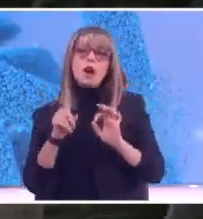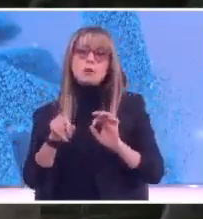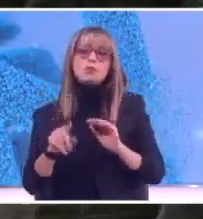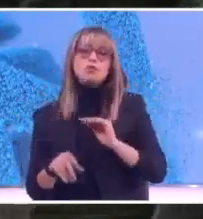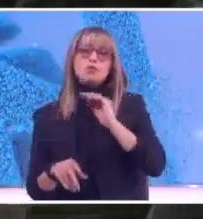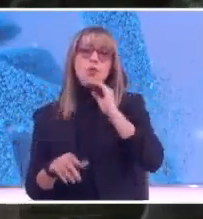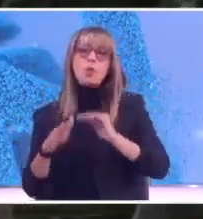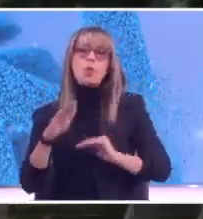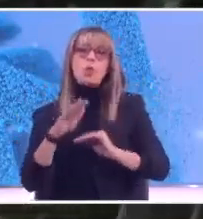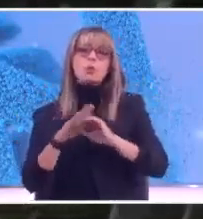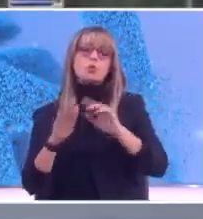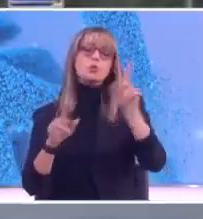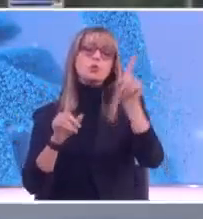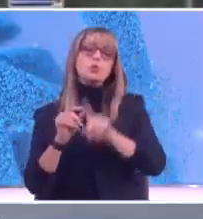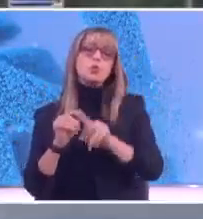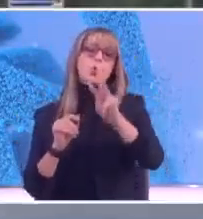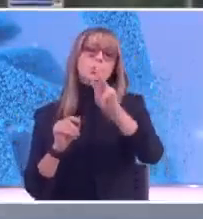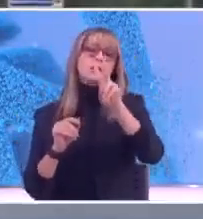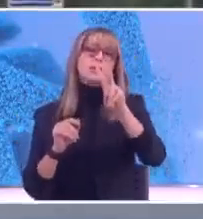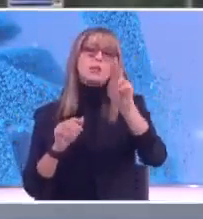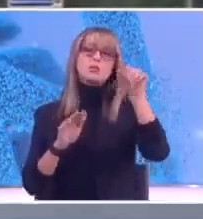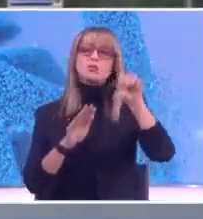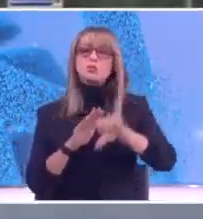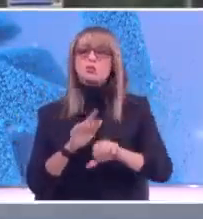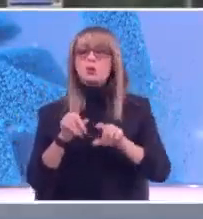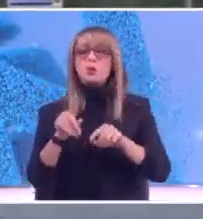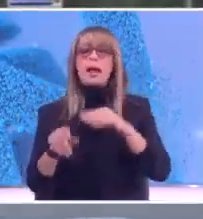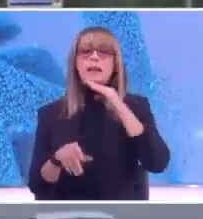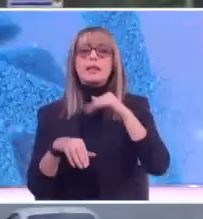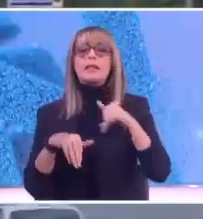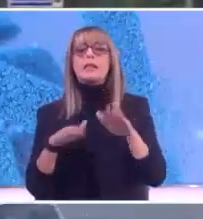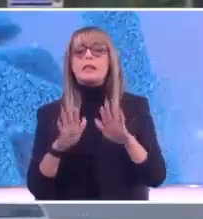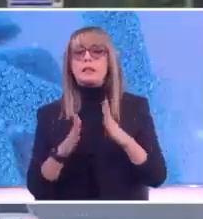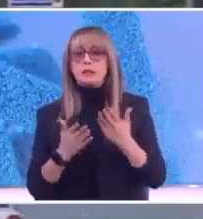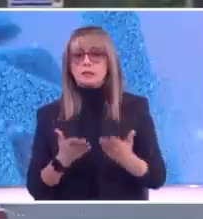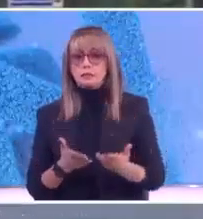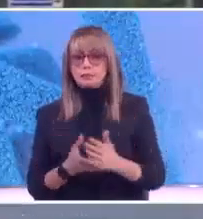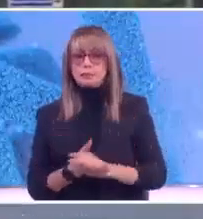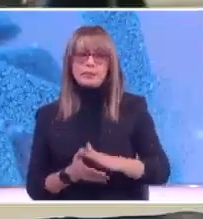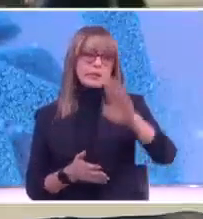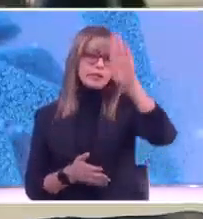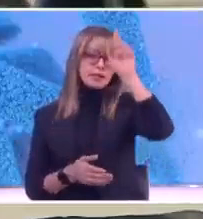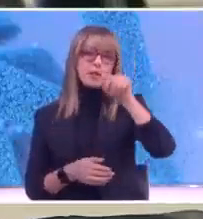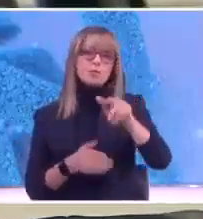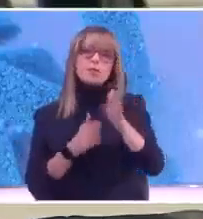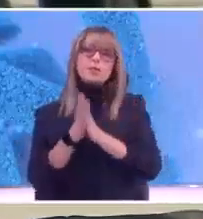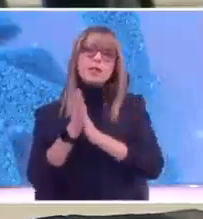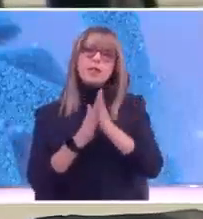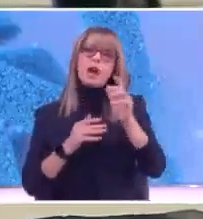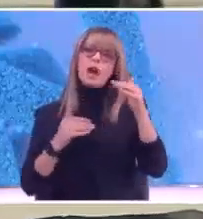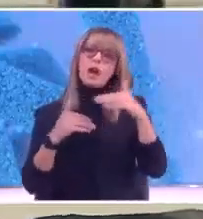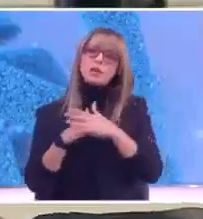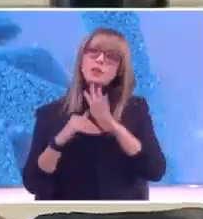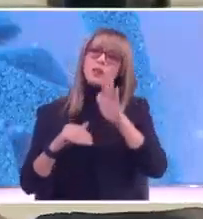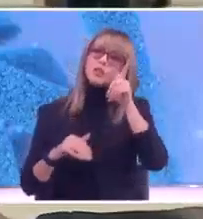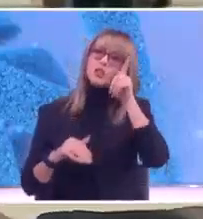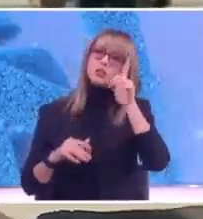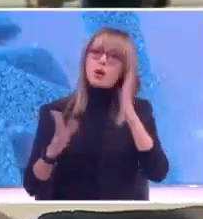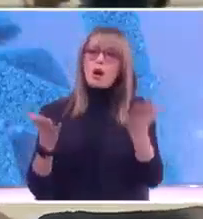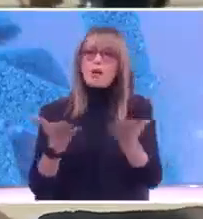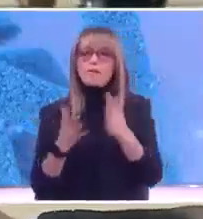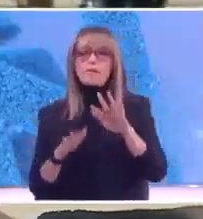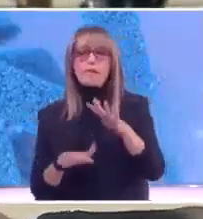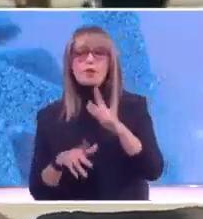doluluk oranı %32'ye düşen barajlar için yeterli değil. İstanbul'da biz salı akşamı çarşamba arasında hafif ve